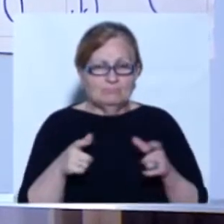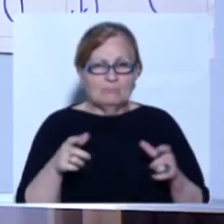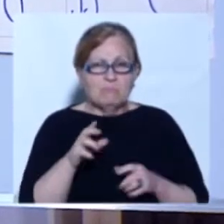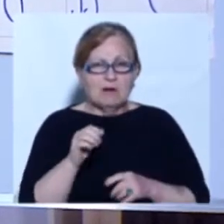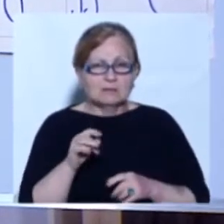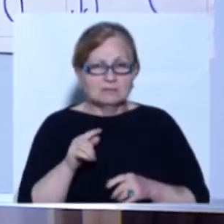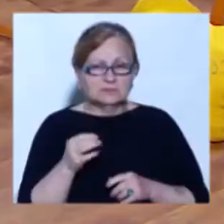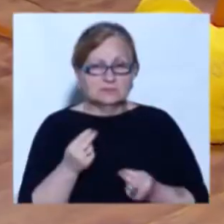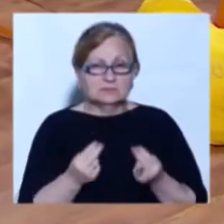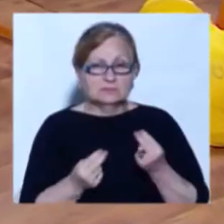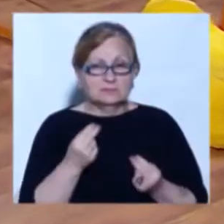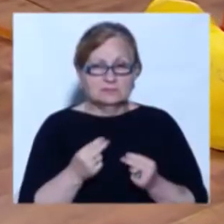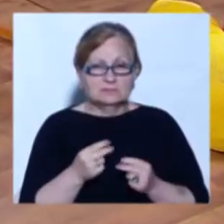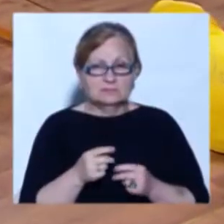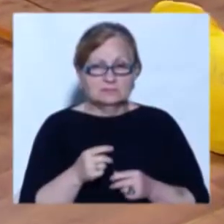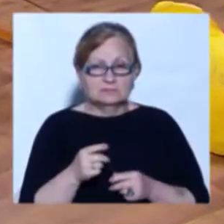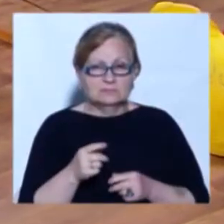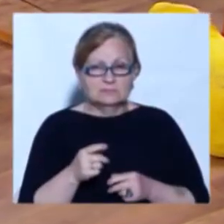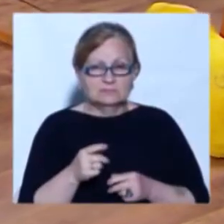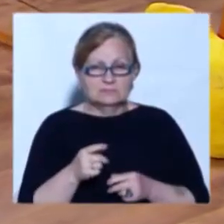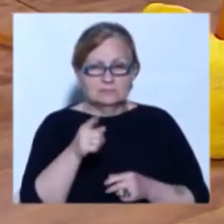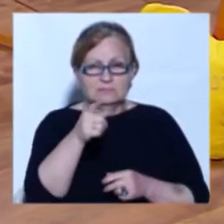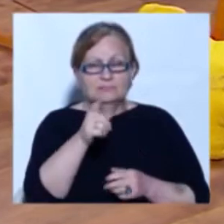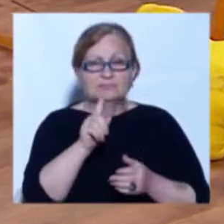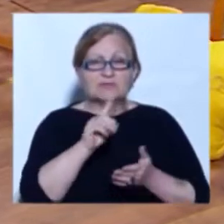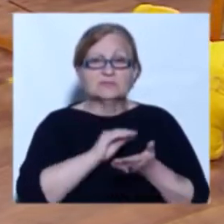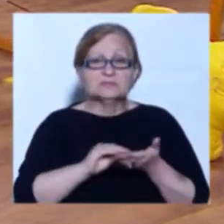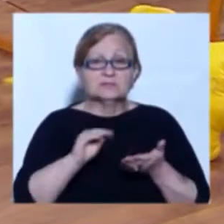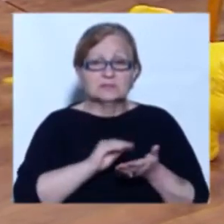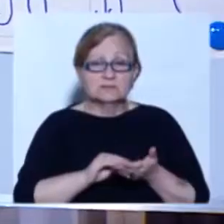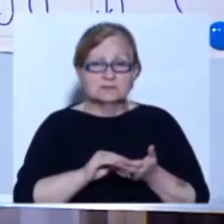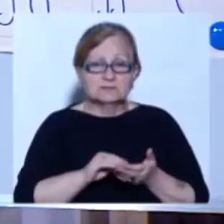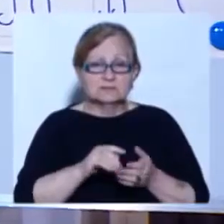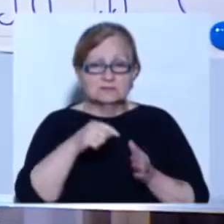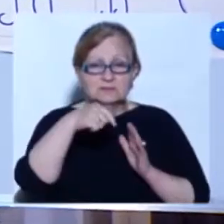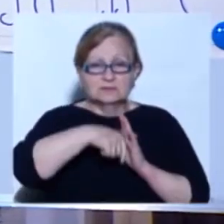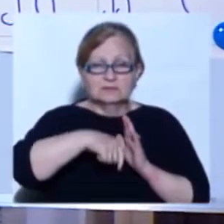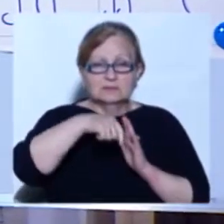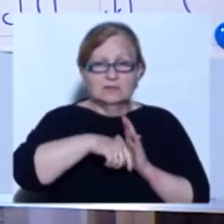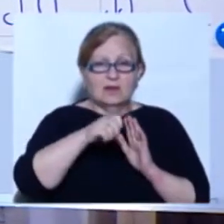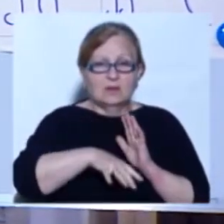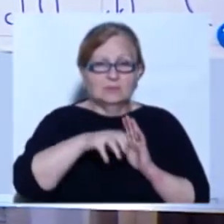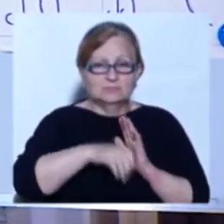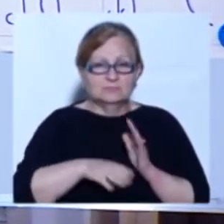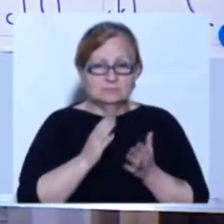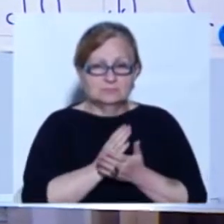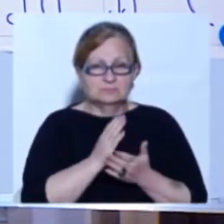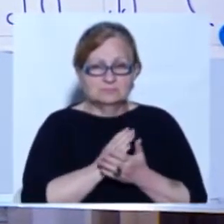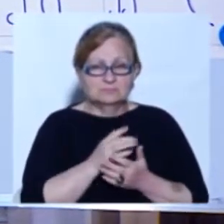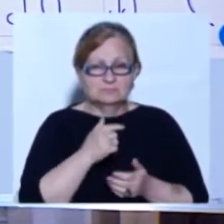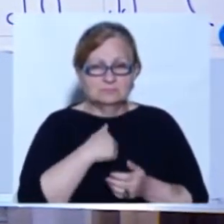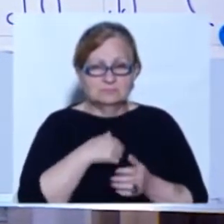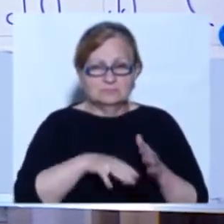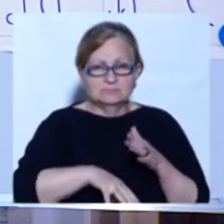ასეთია. ბარათზე დაწერილი სიტყვები აი ამ სიტყვის ქისაში ყრია. მე